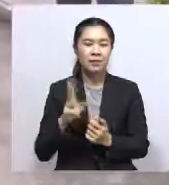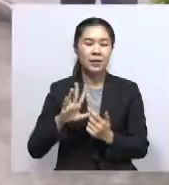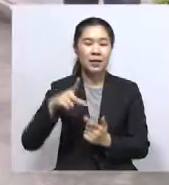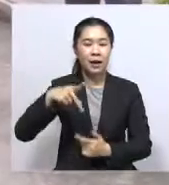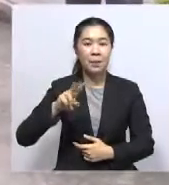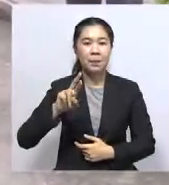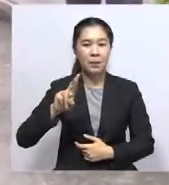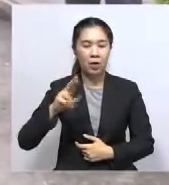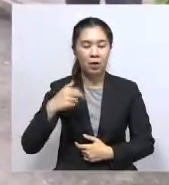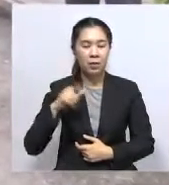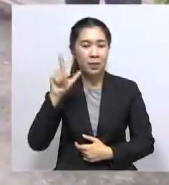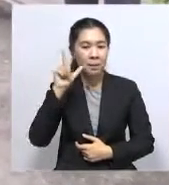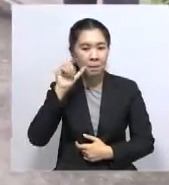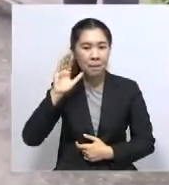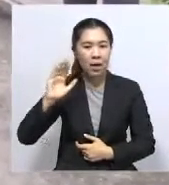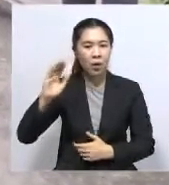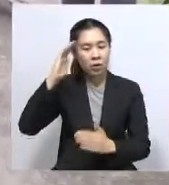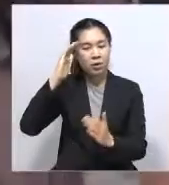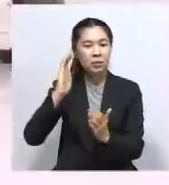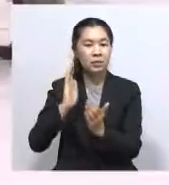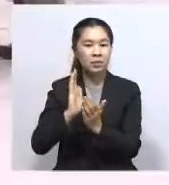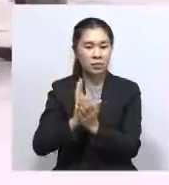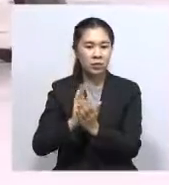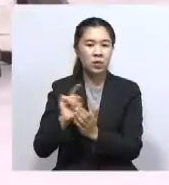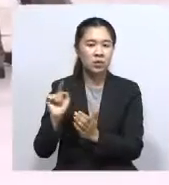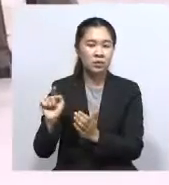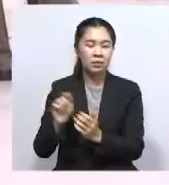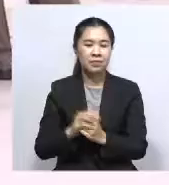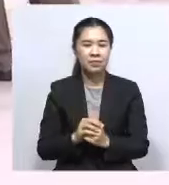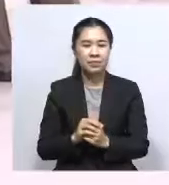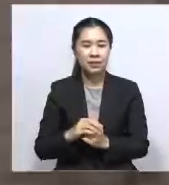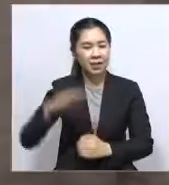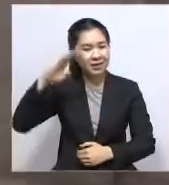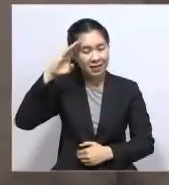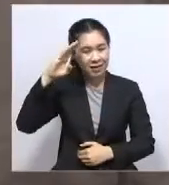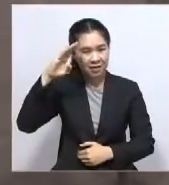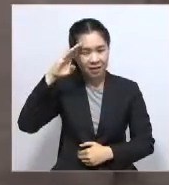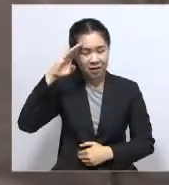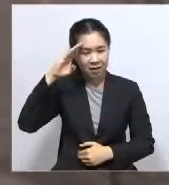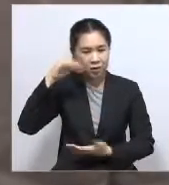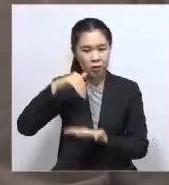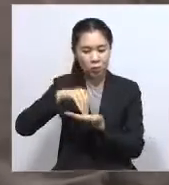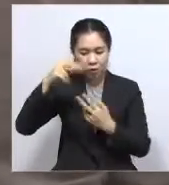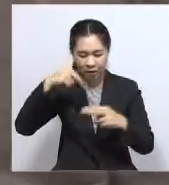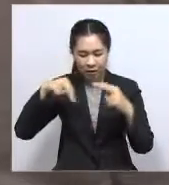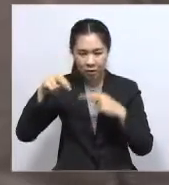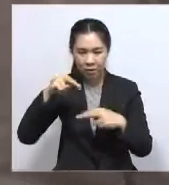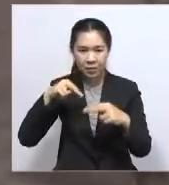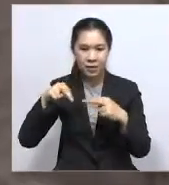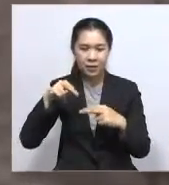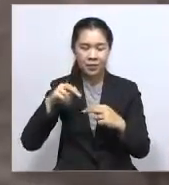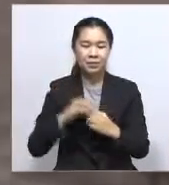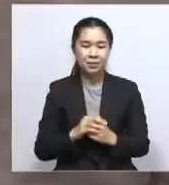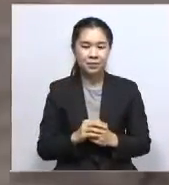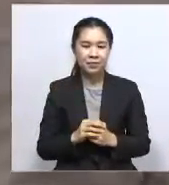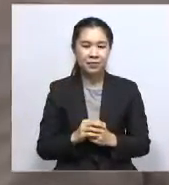พนธ์พิทยาเป็นมารดาของร้อยโททิติทัศน์นิพนธ์พิทยานายทหารสังกัดศูนย์รักษาความปลอดภัยกองบัญชาการกองทัพ